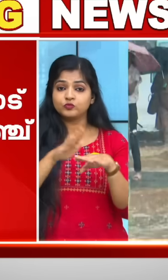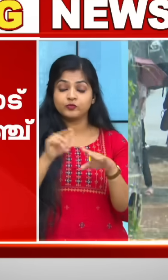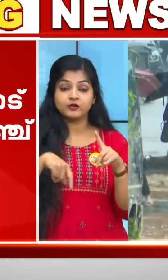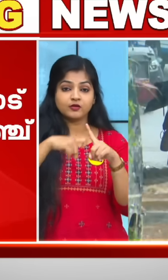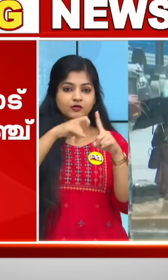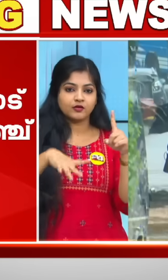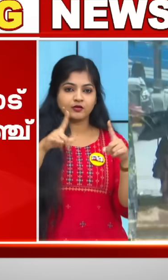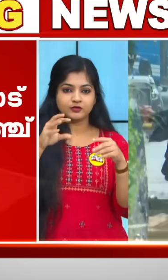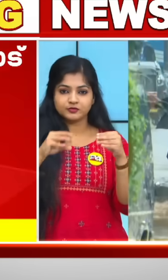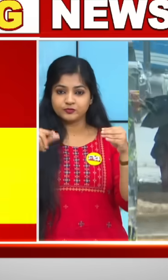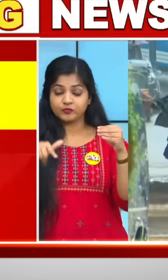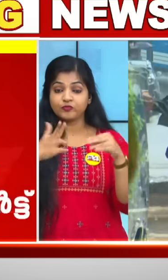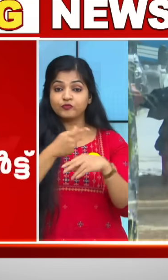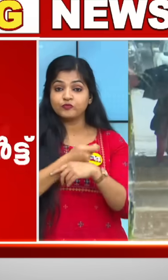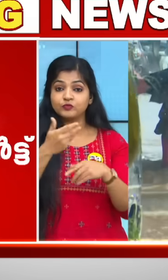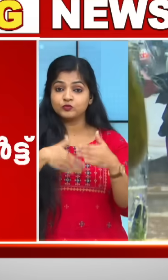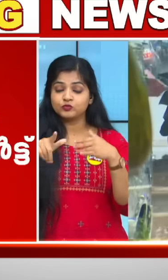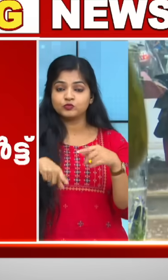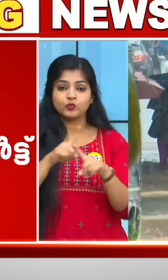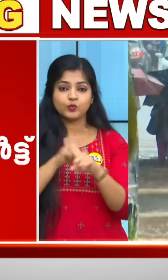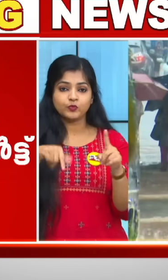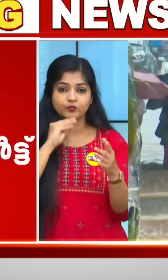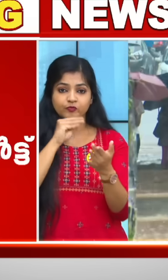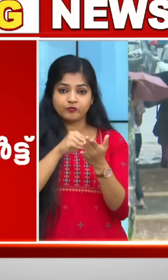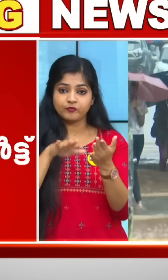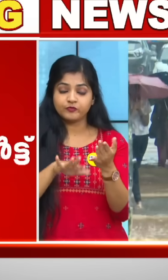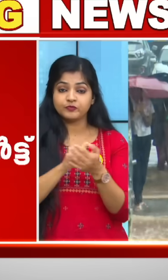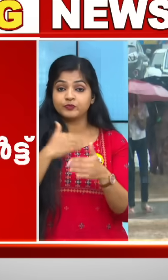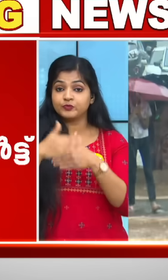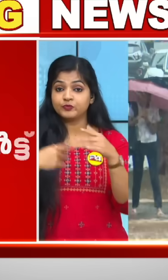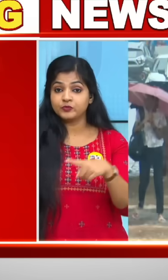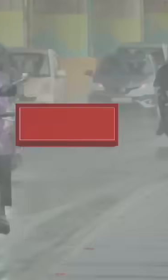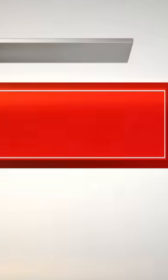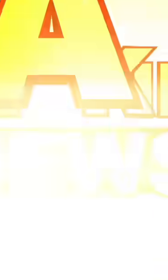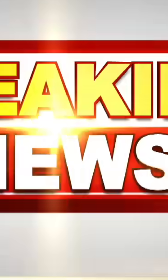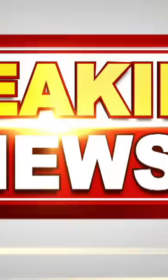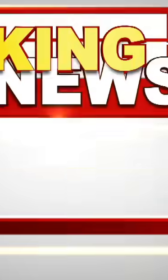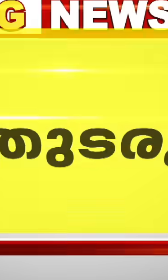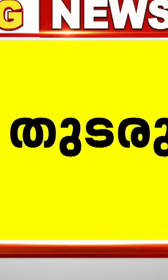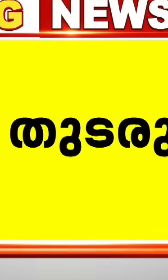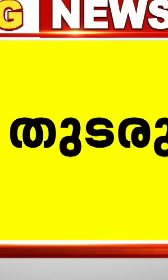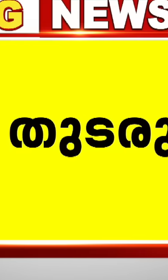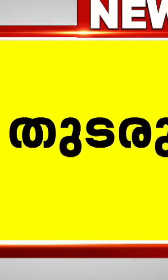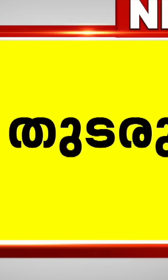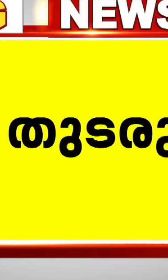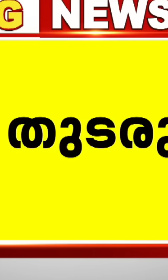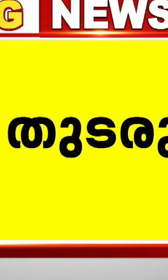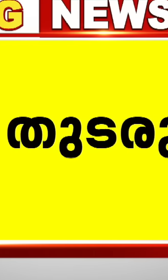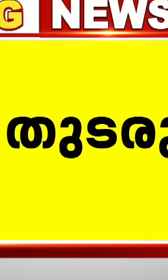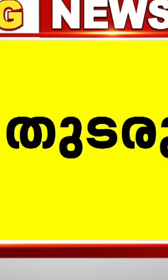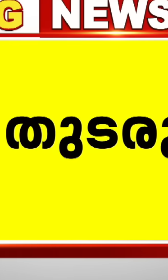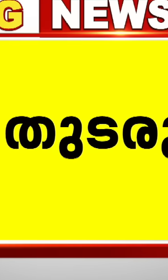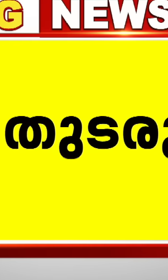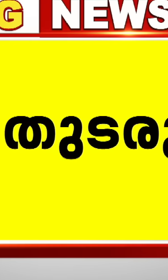തീരത്ത് മത്സ്യബന്ധനത്തിനും നിലവിൽ നിരോധനം ഏർപ്പെടുത്തിയിട്ടുണ്ട് എന്തായാലും വരും ദിവസങ്ങളിലും മധ്യകേരളത്തിലും വടക്കൻ കേരളത്തിലും ഉൾപ്പെടെ